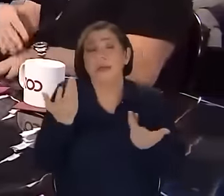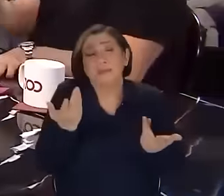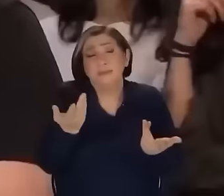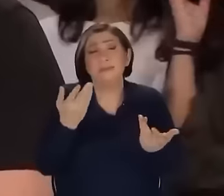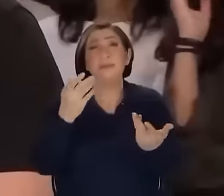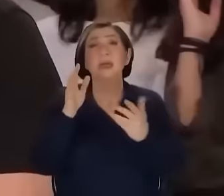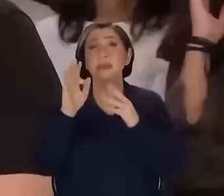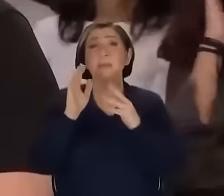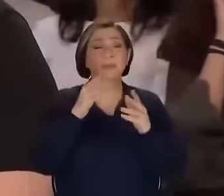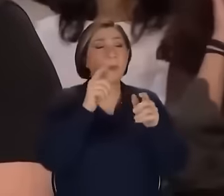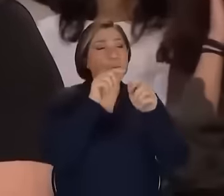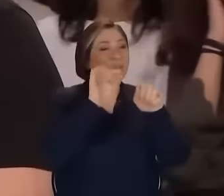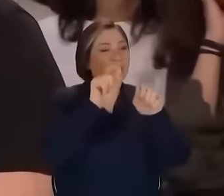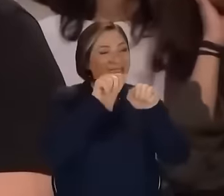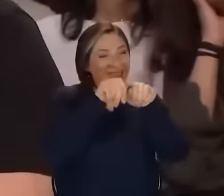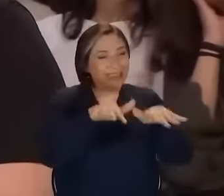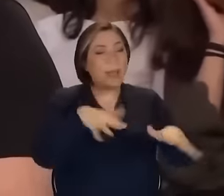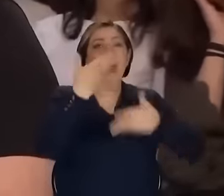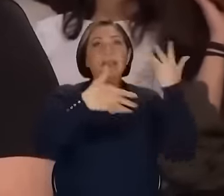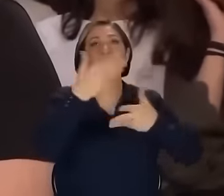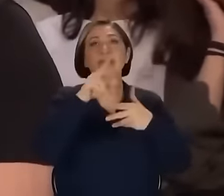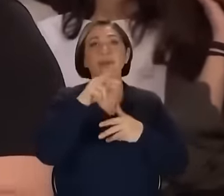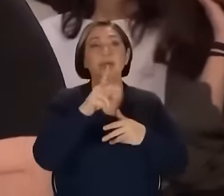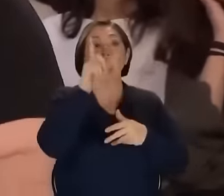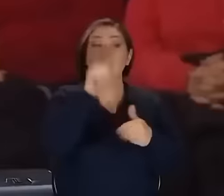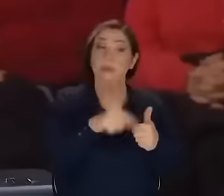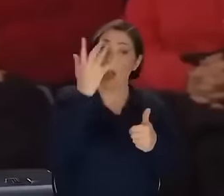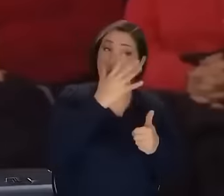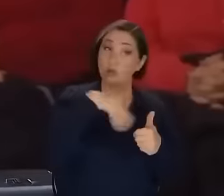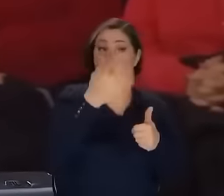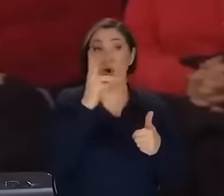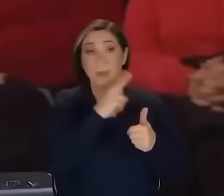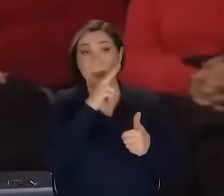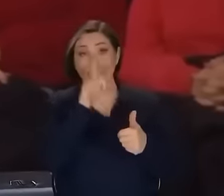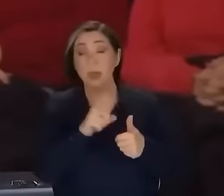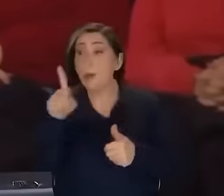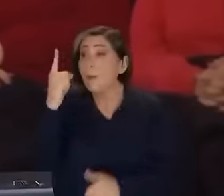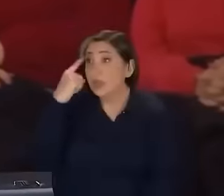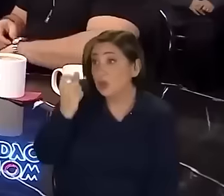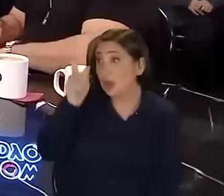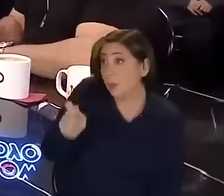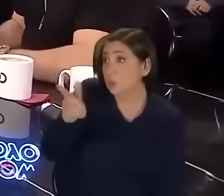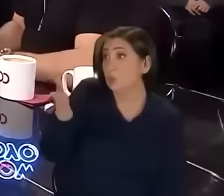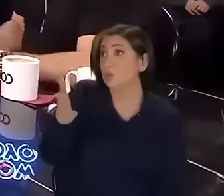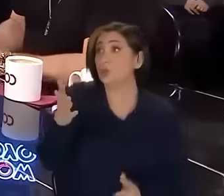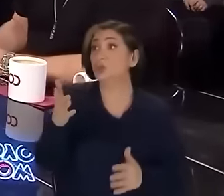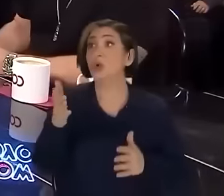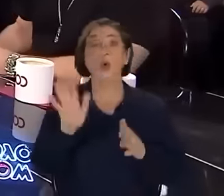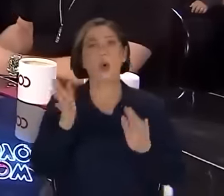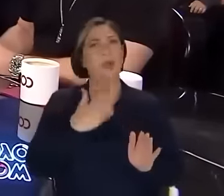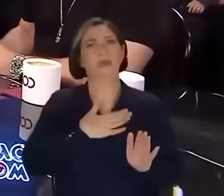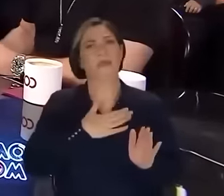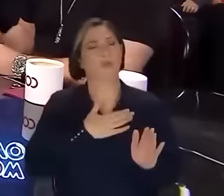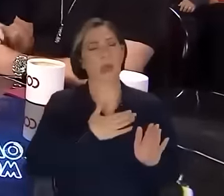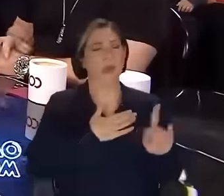evet, bir mekanizma ya, tarifi gibi. Yani şimdi kara sonra komik mi? Ama bir yandan arda arda mı izleyeceğiz? İcat yapıyorsun bir yandan. Bir